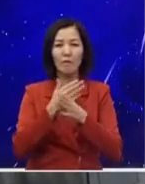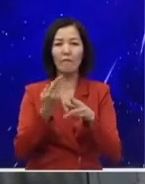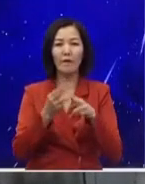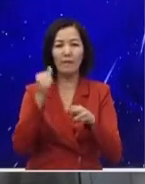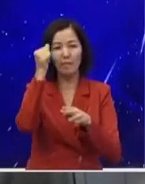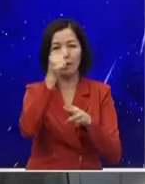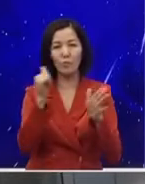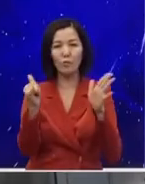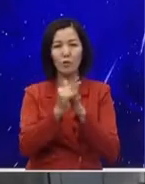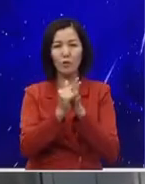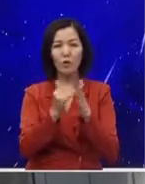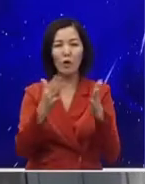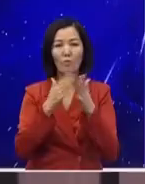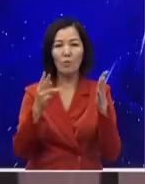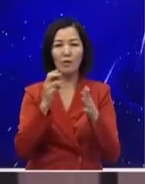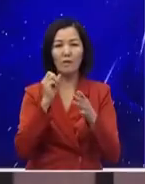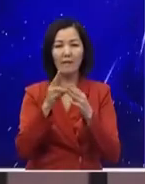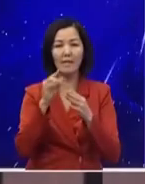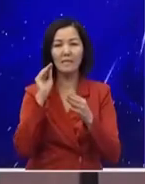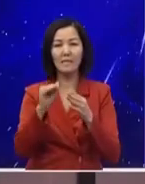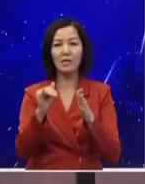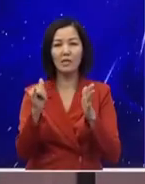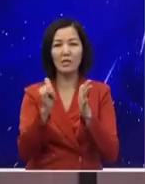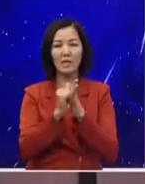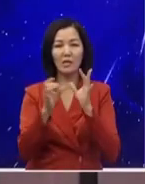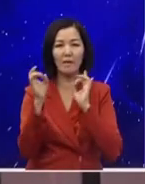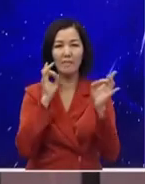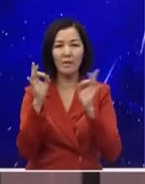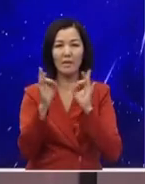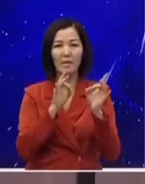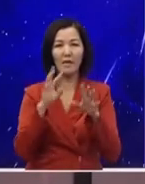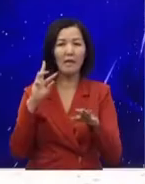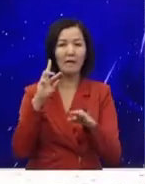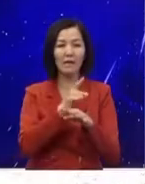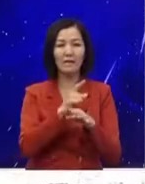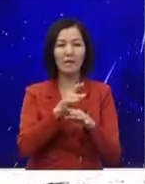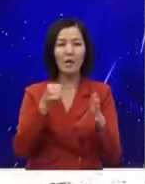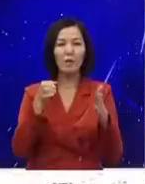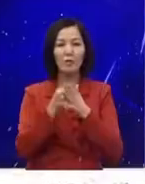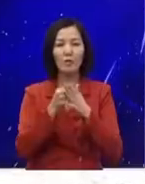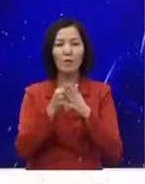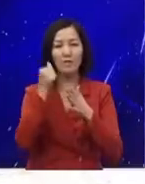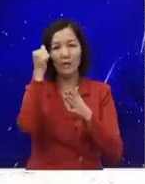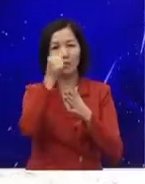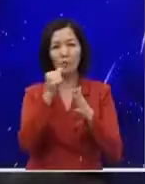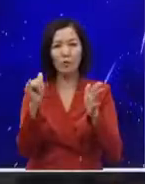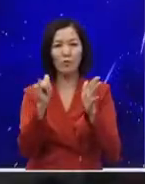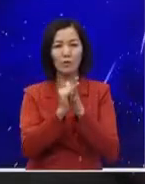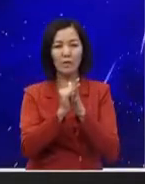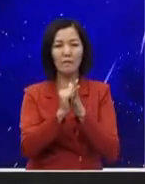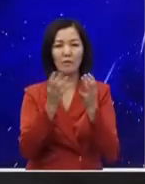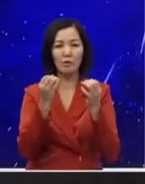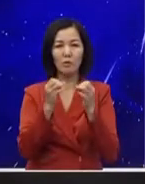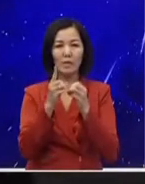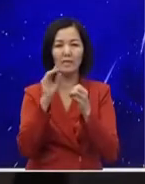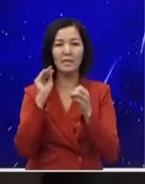текущем году установлено более 12 тысяч датчиков определения опасной концентрации газа. До конца года планируется установить еще